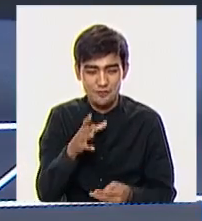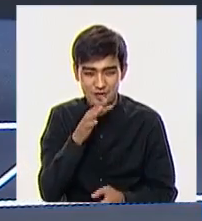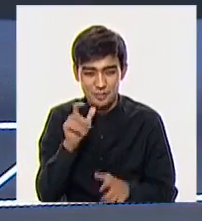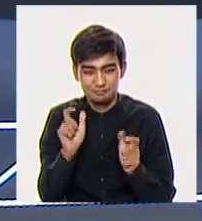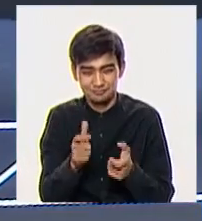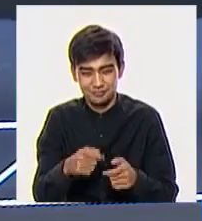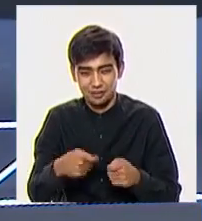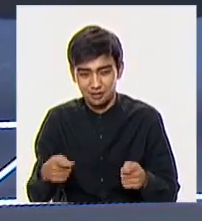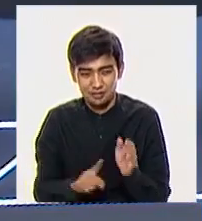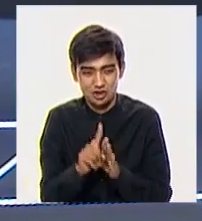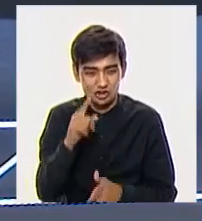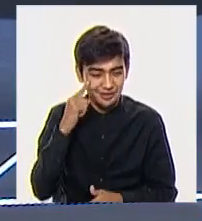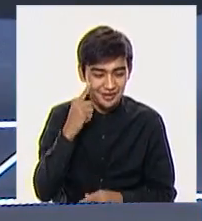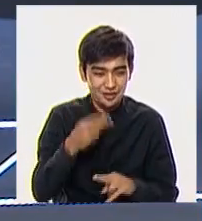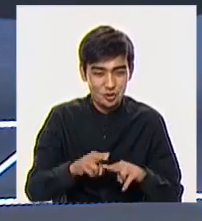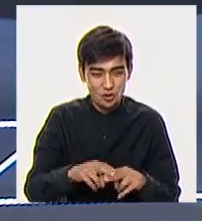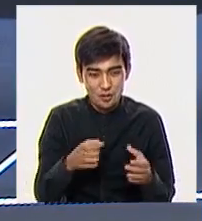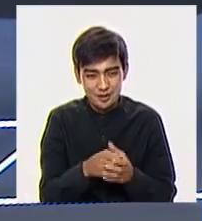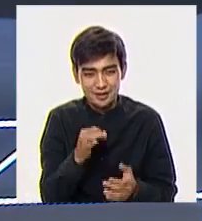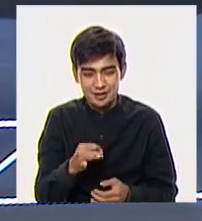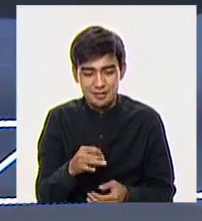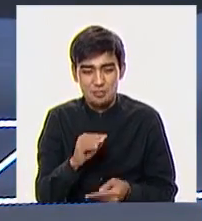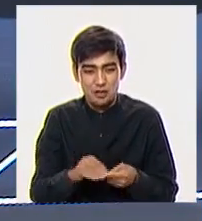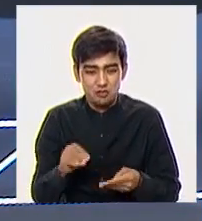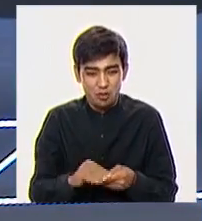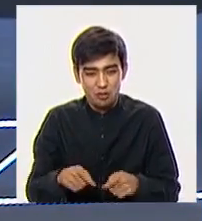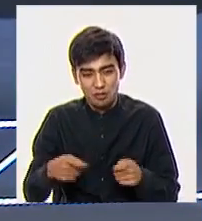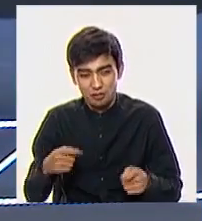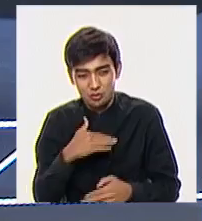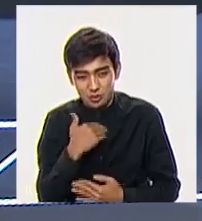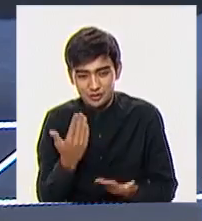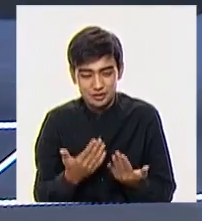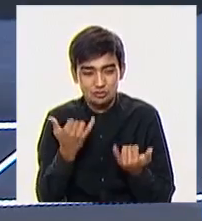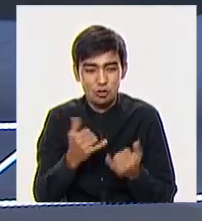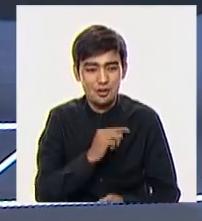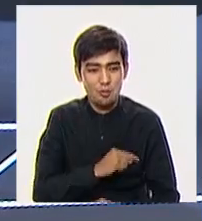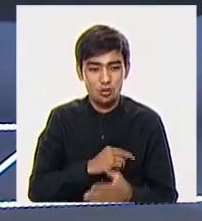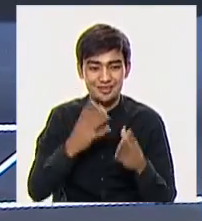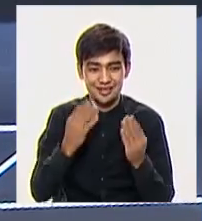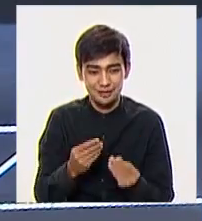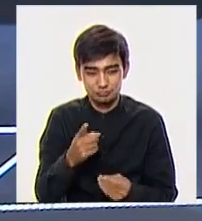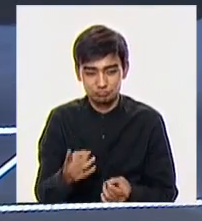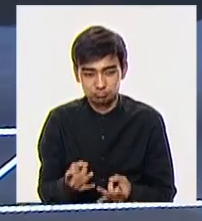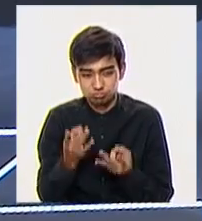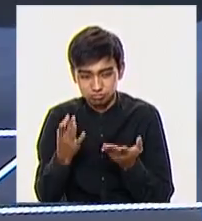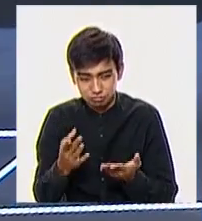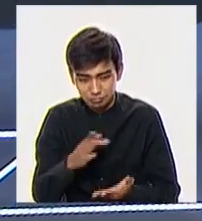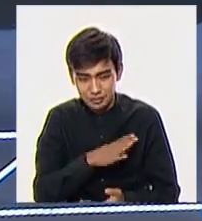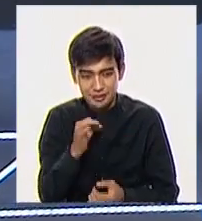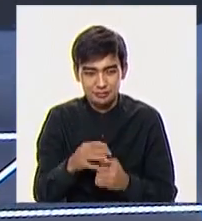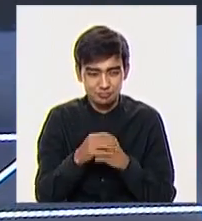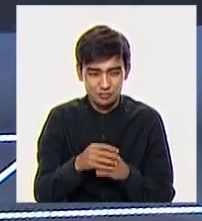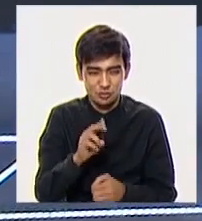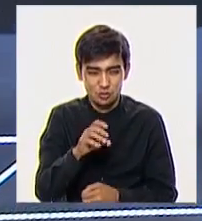жұмыстарын кеш бастаған қытайлықтар іс тағы да созылып кетпесін деді ме? Бүгінгі жұмыс күнін құрбан шалып, құран